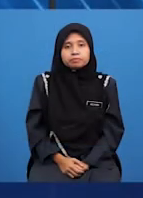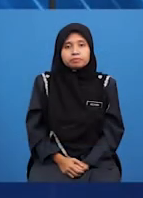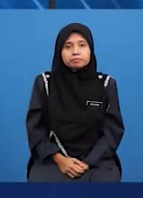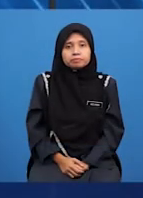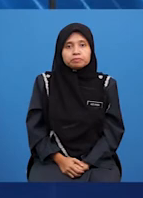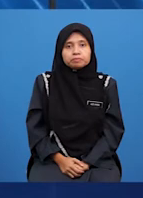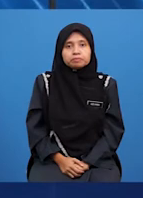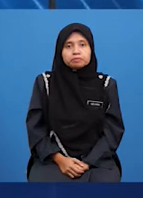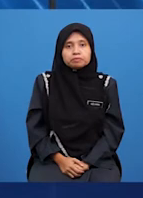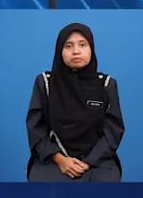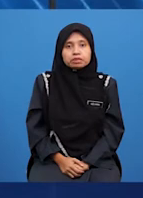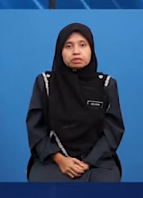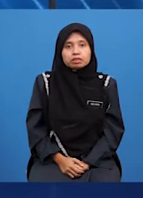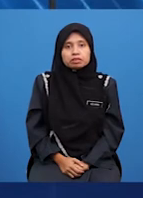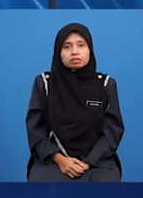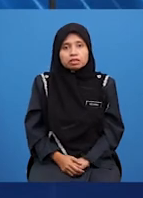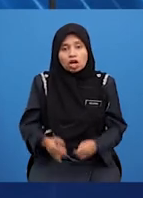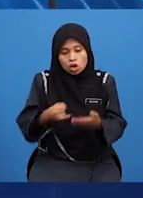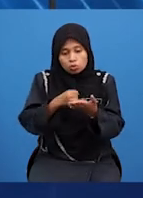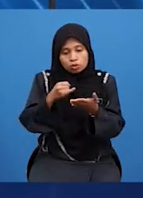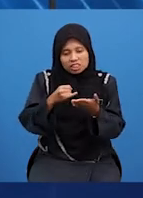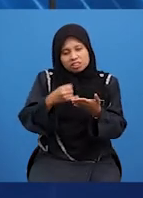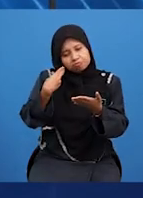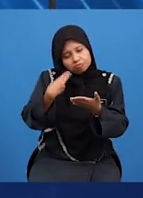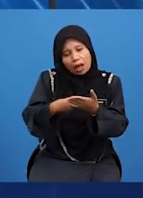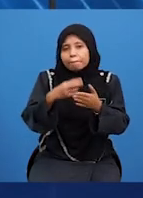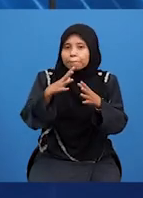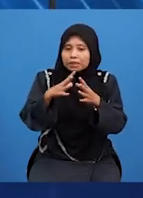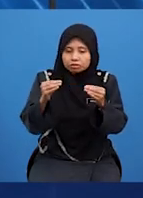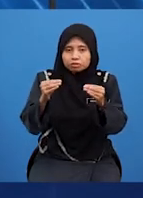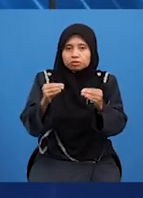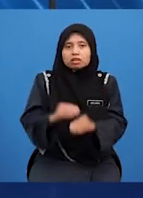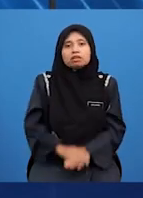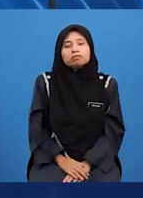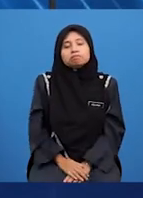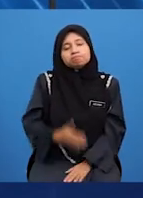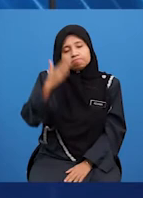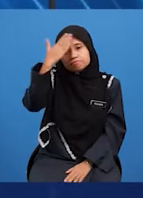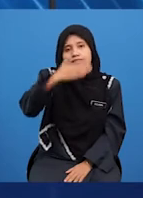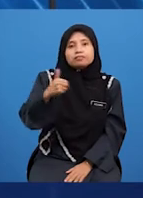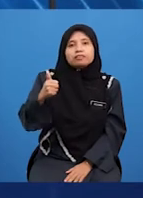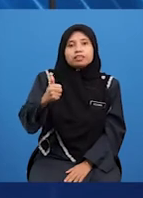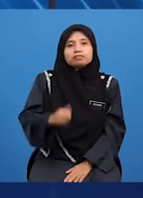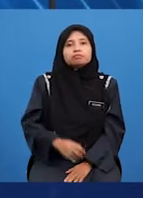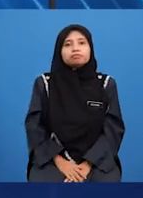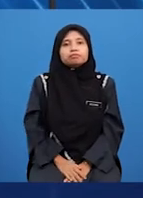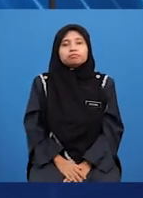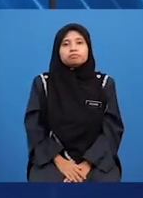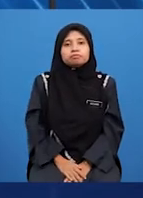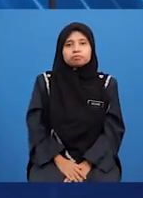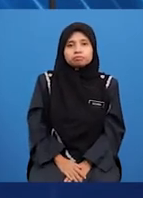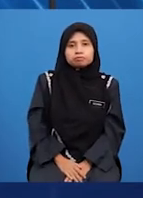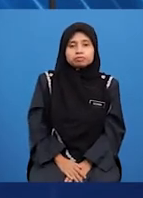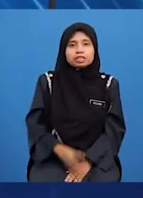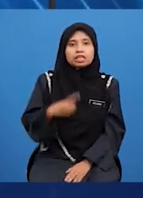Cikgu Arif, nampaknya lukisan dan juga karya kita sudah hampir siap. Cantik tak? Betul, okay, cantik. Jom kita teruskan melihat